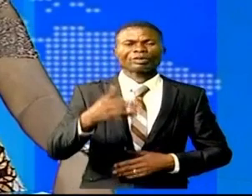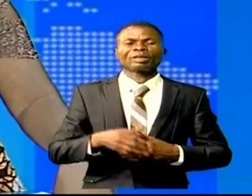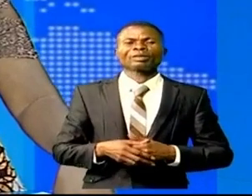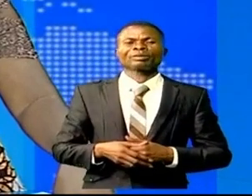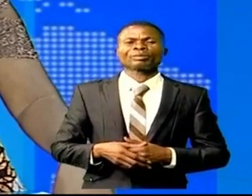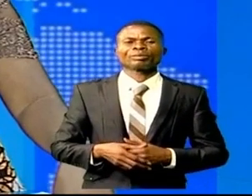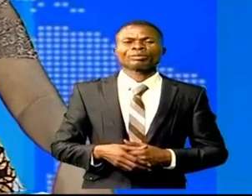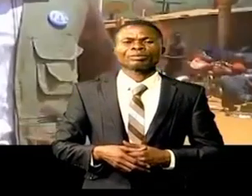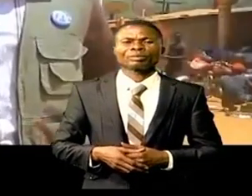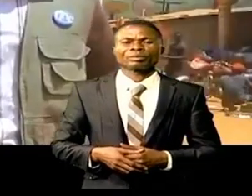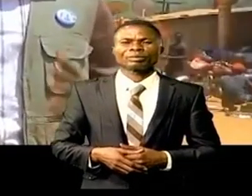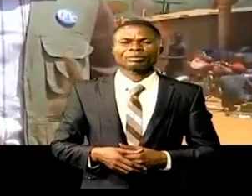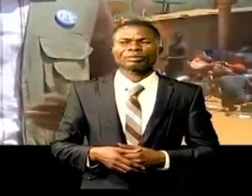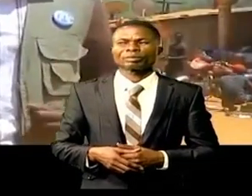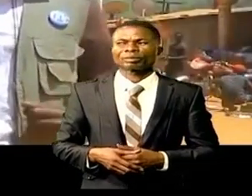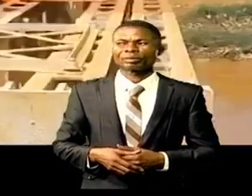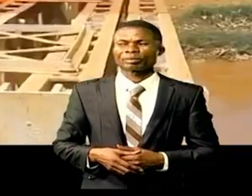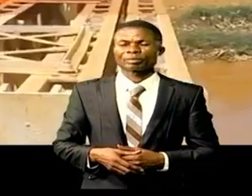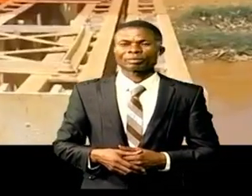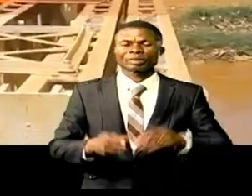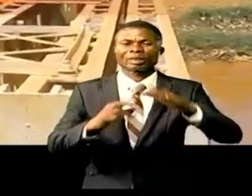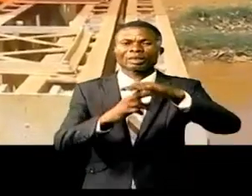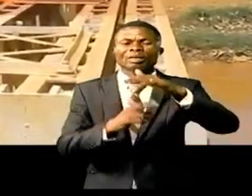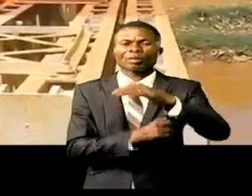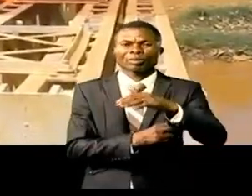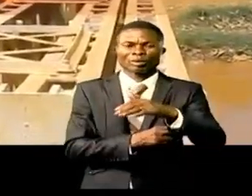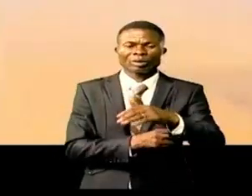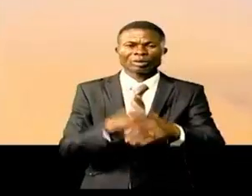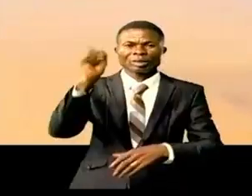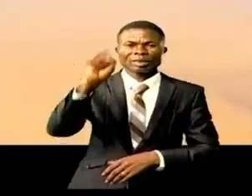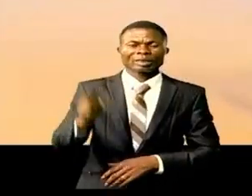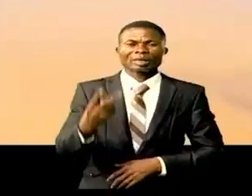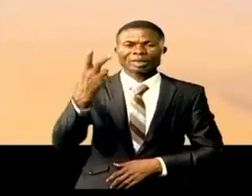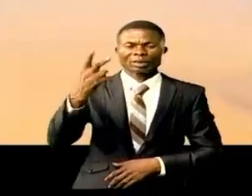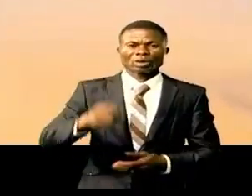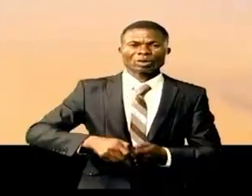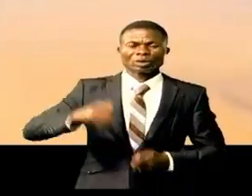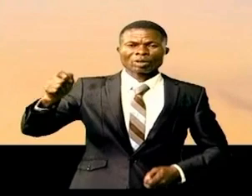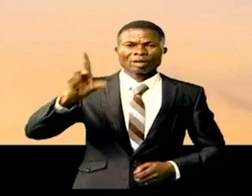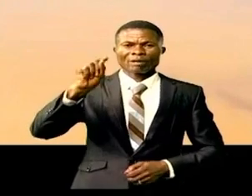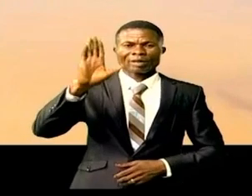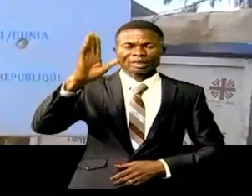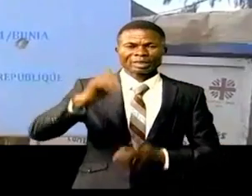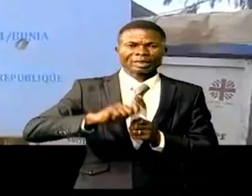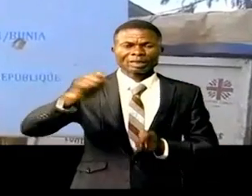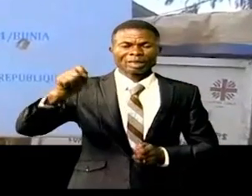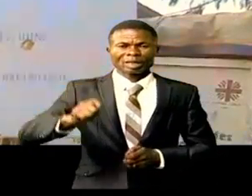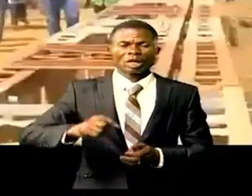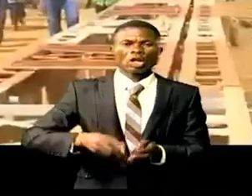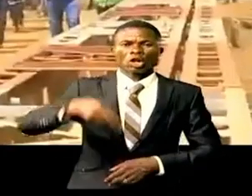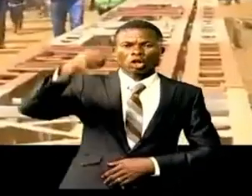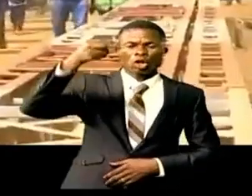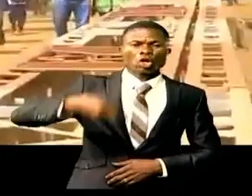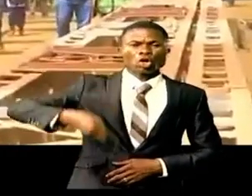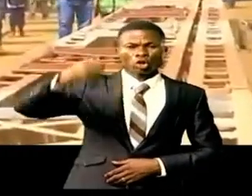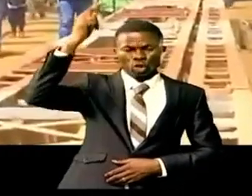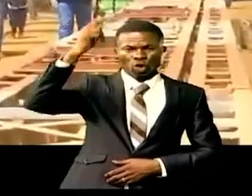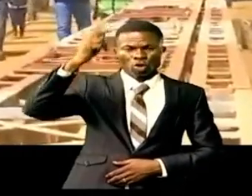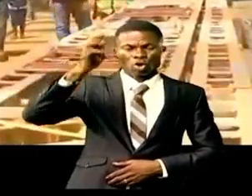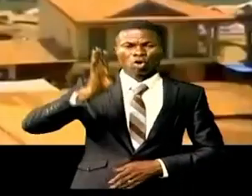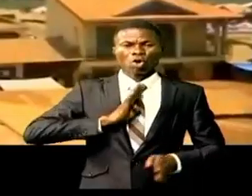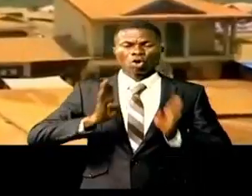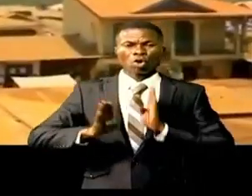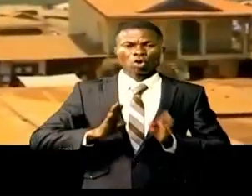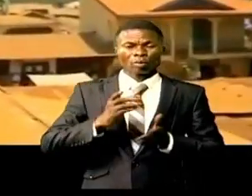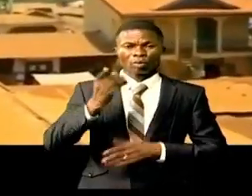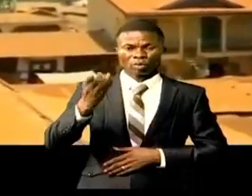Ituri. Des ponts charis de capacité de 32 tonnes situés à 25 km au nord de Bounia sur l'axe Bounia-Mungwalou dans